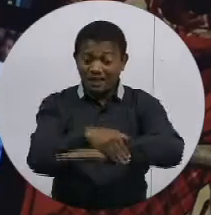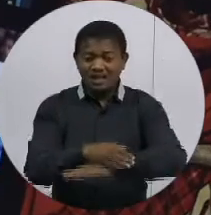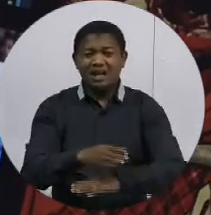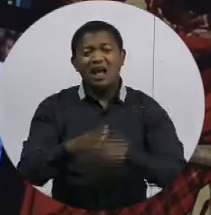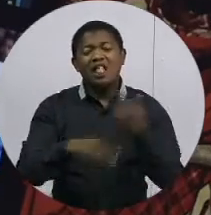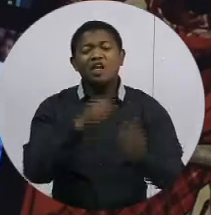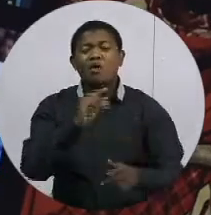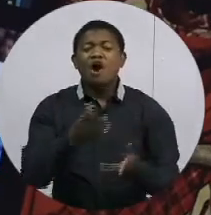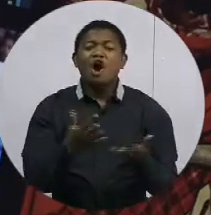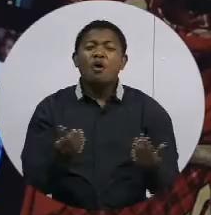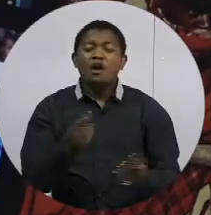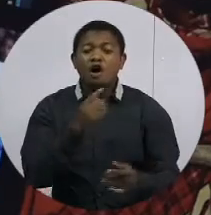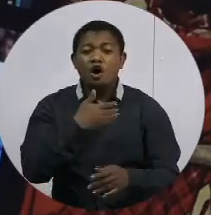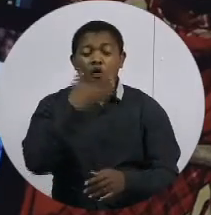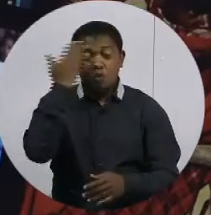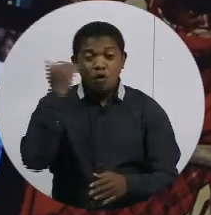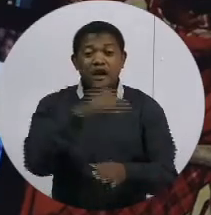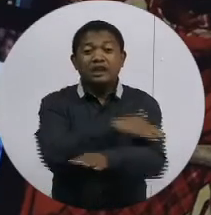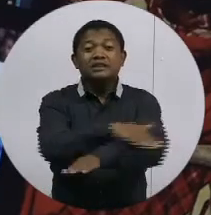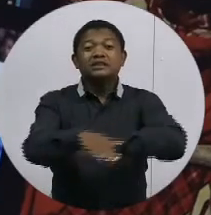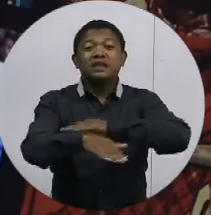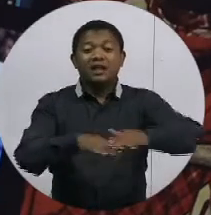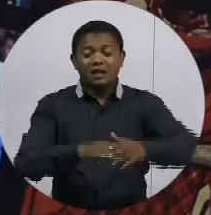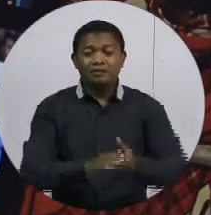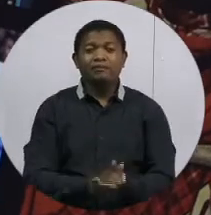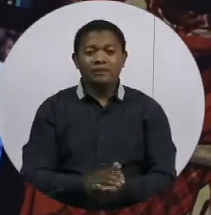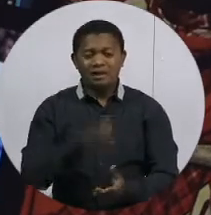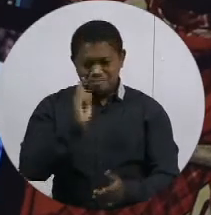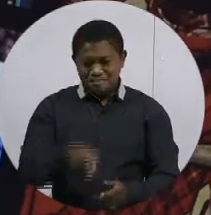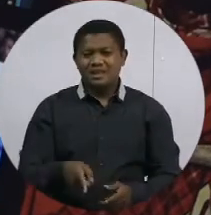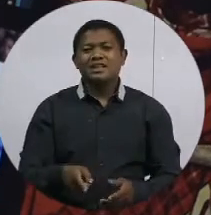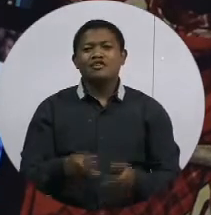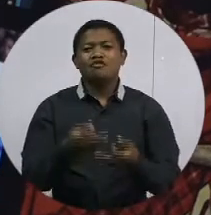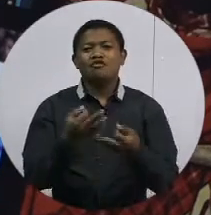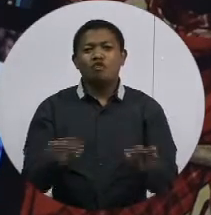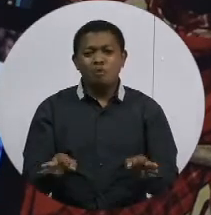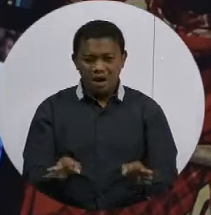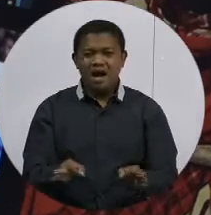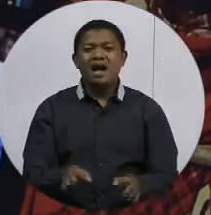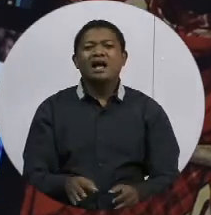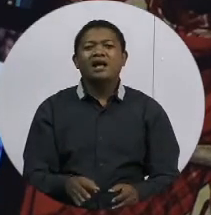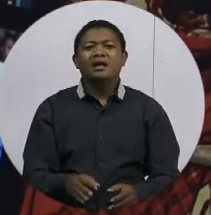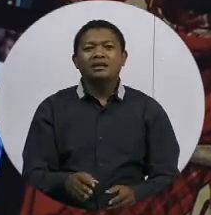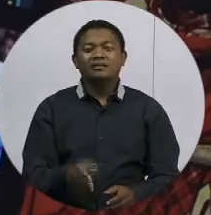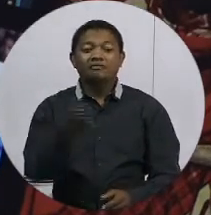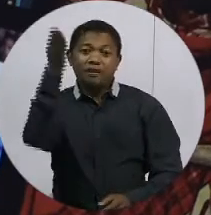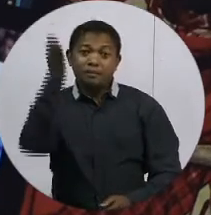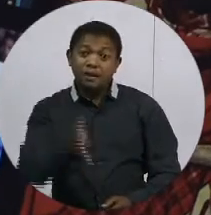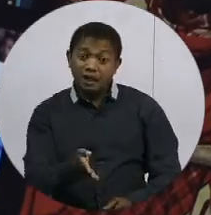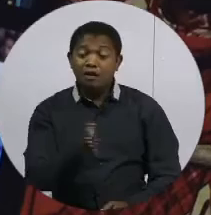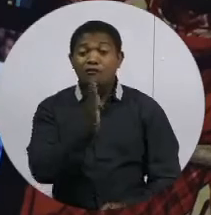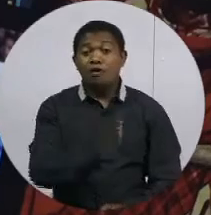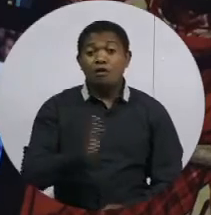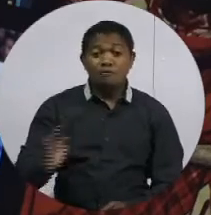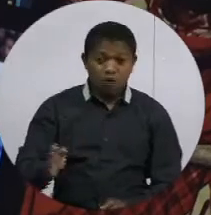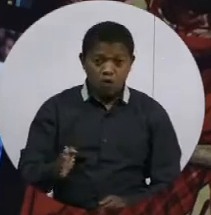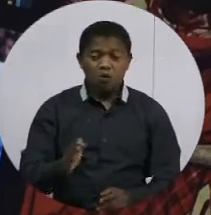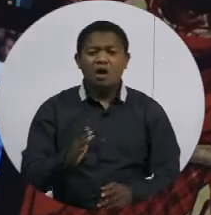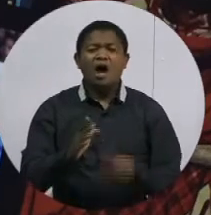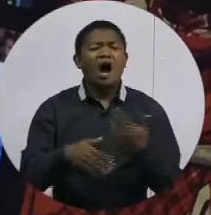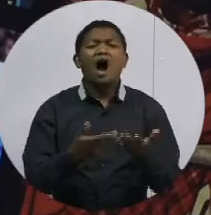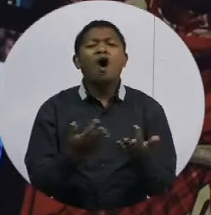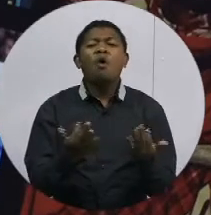zany a karazana protocole de sortie na critère de sortie na critère de guérison atao amin'ireo